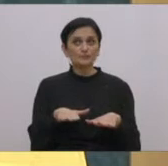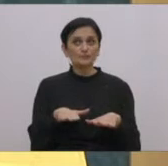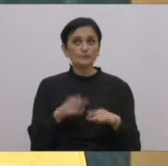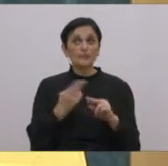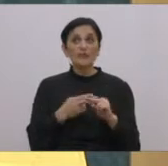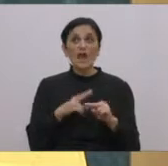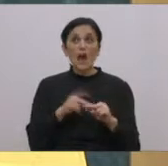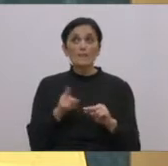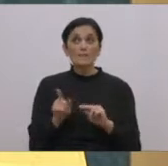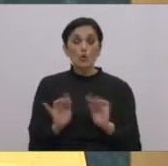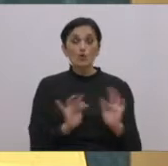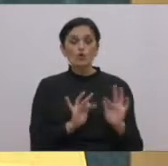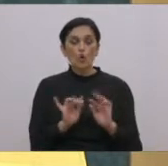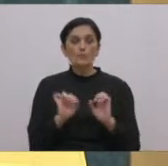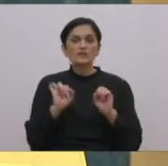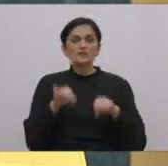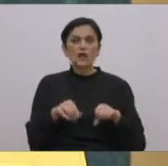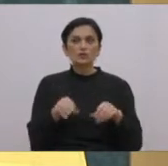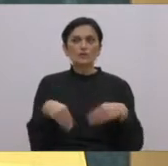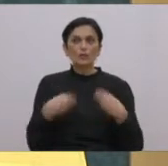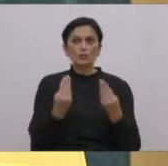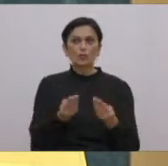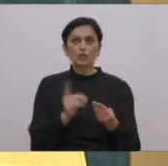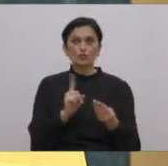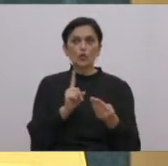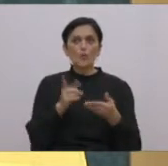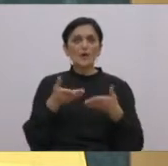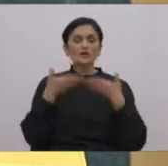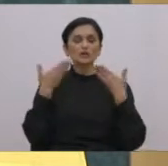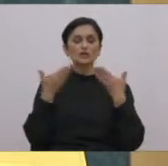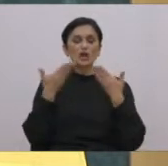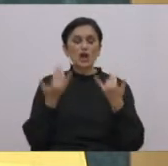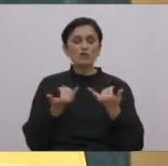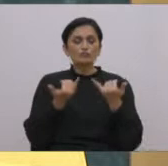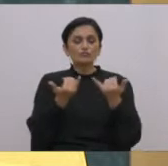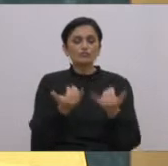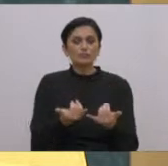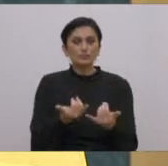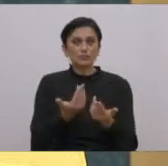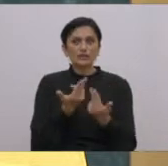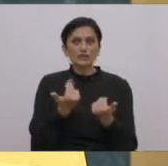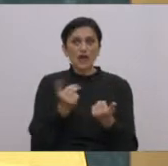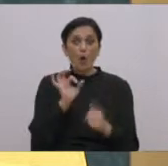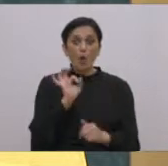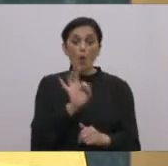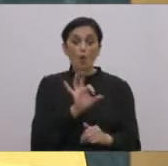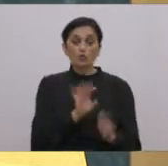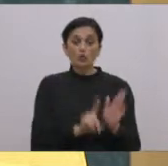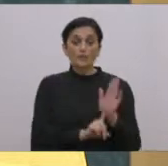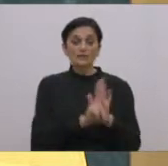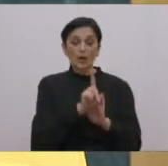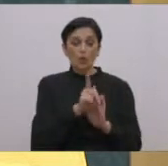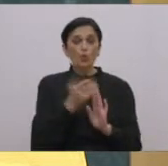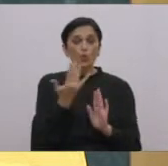ამ ღონისძიებებმა საშუალება მოგცა, რომ შეგვემსუბუქებინა და ოქტომბრის დასაწყისში უკვე